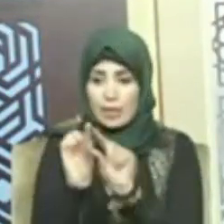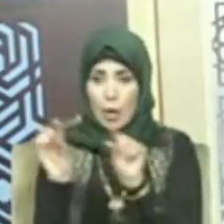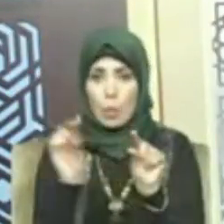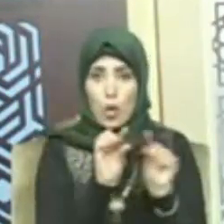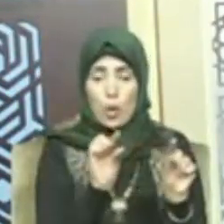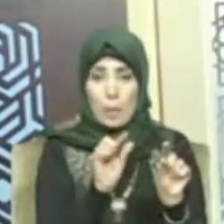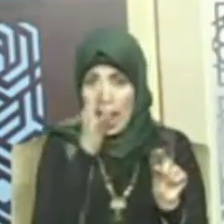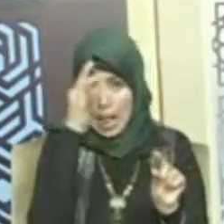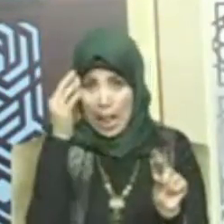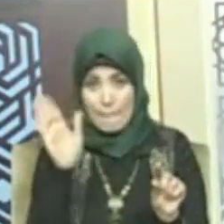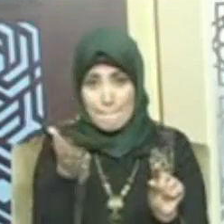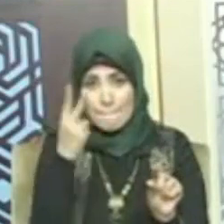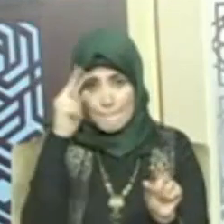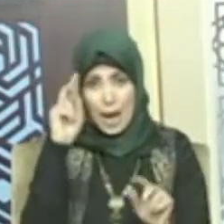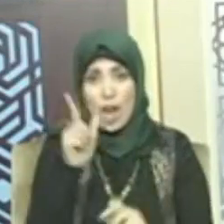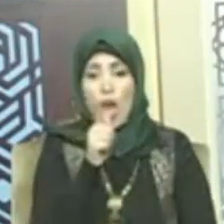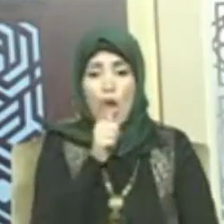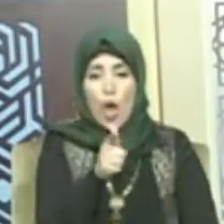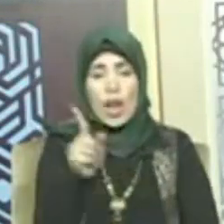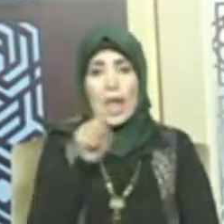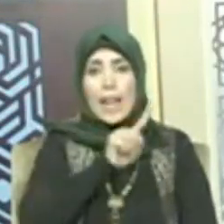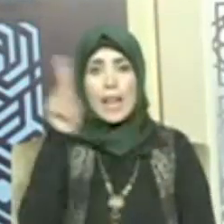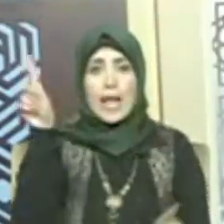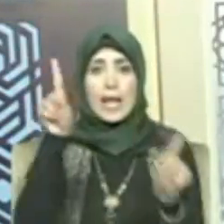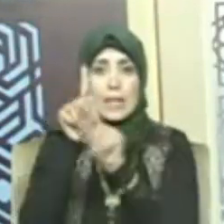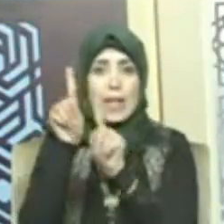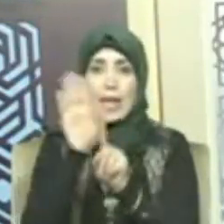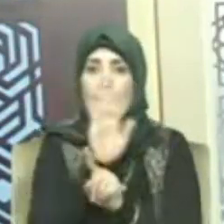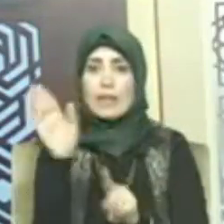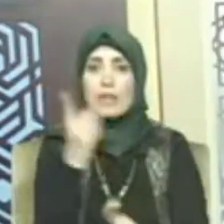من قال لا إله إلا الله